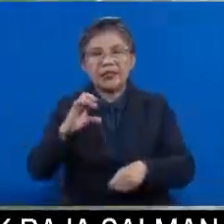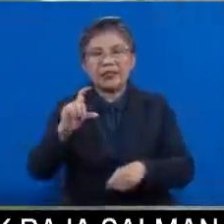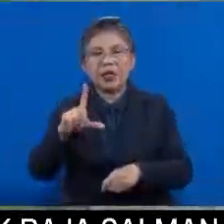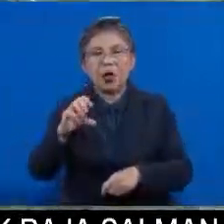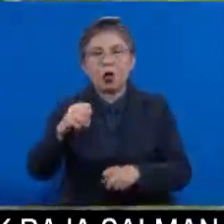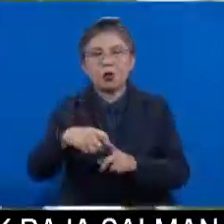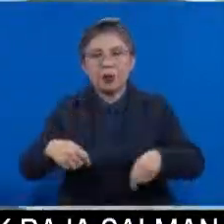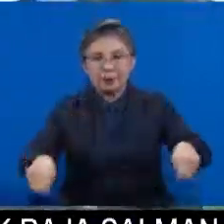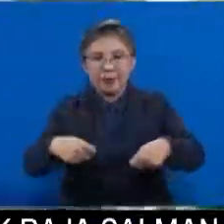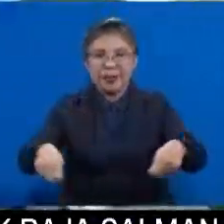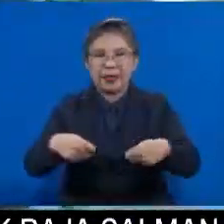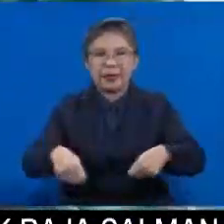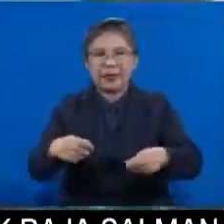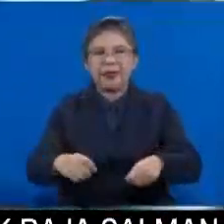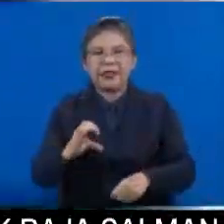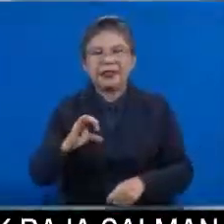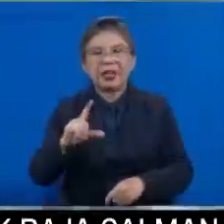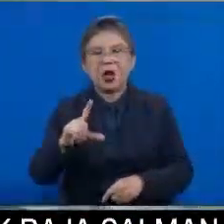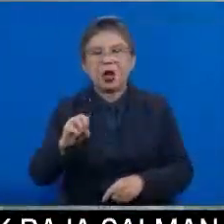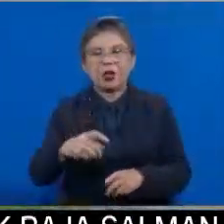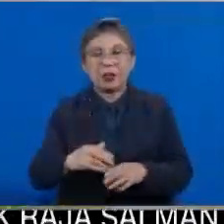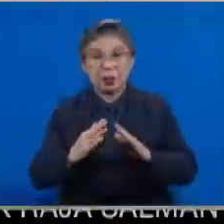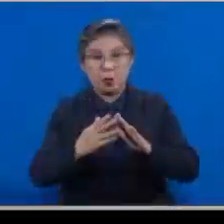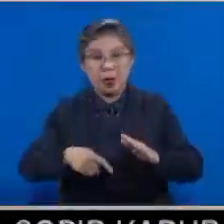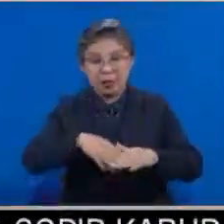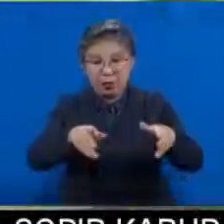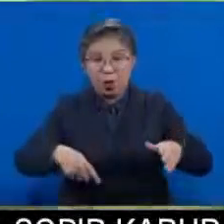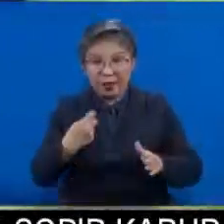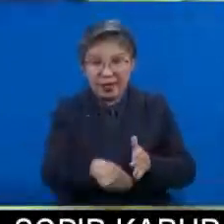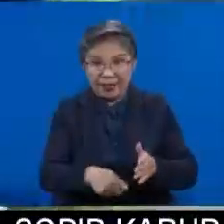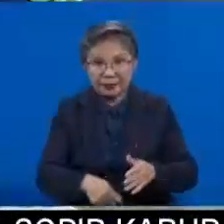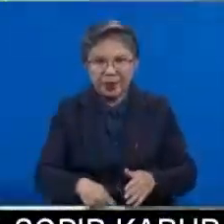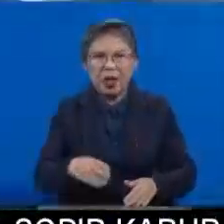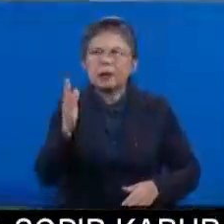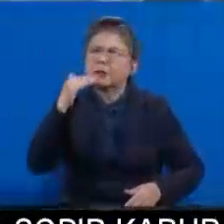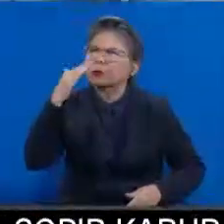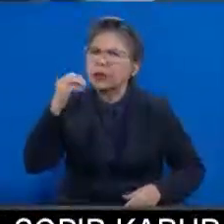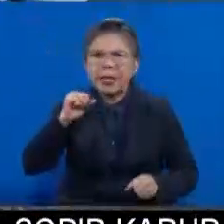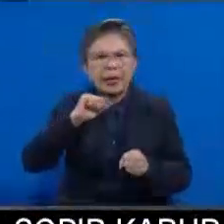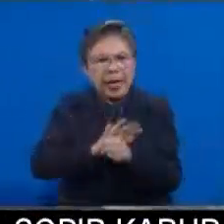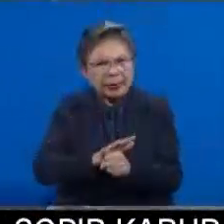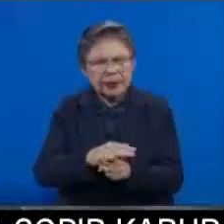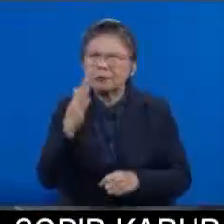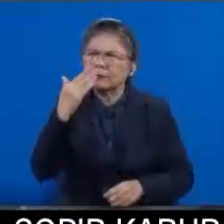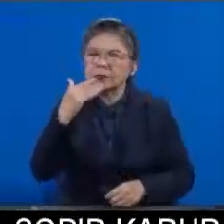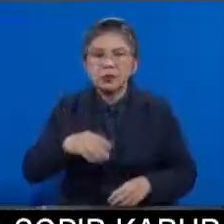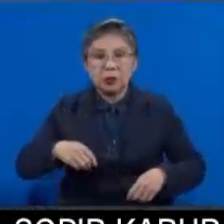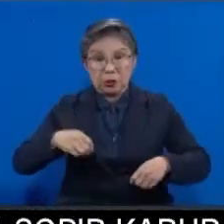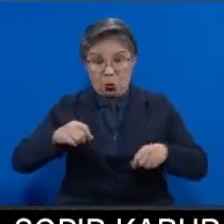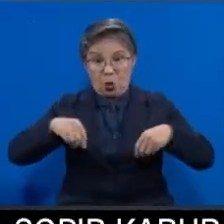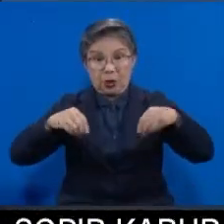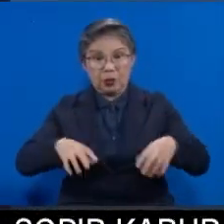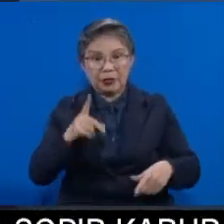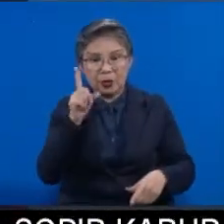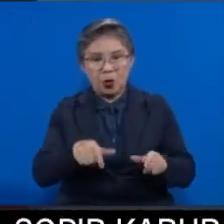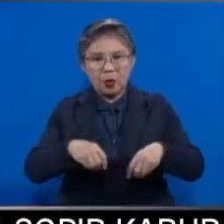kontrakan sedang memasak adonan cilok di halaman rumah kontrakan. Karena curiga mencium bau menyengat dari tabung gas LPG 3 kg,